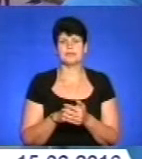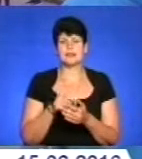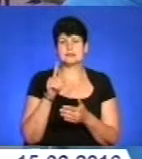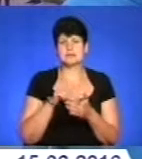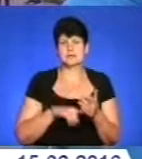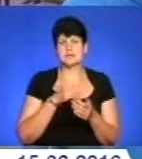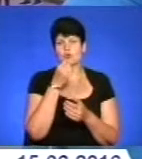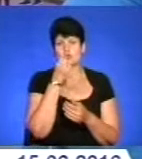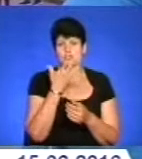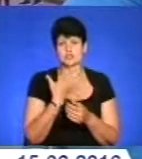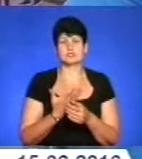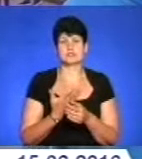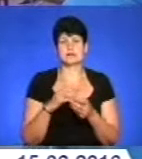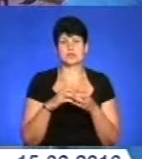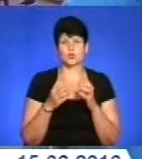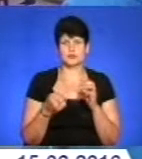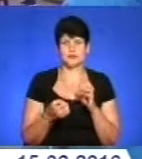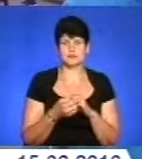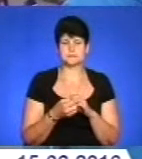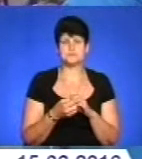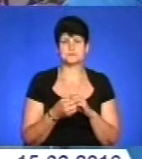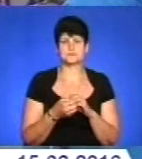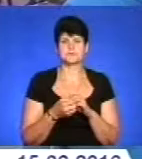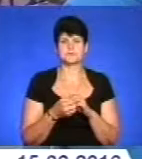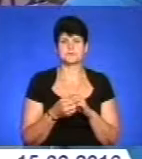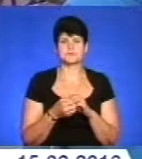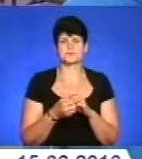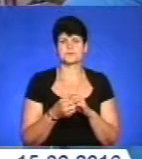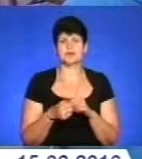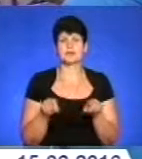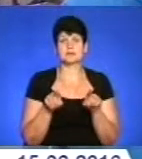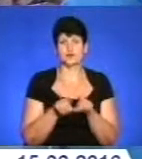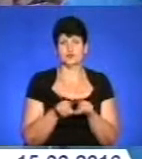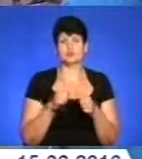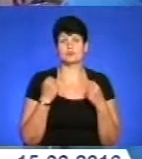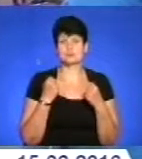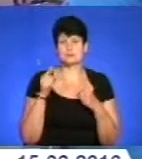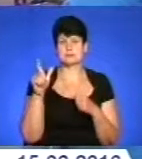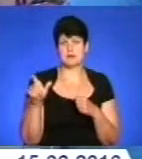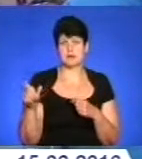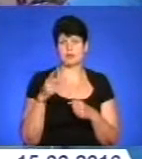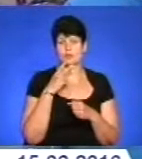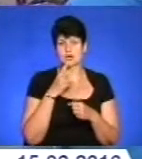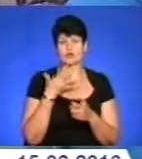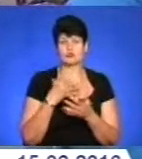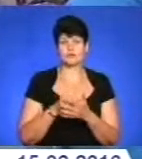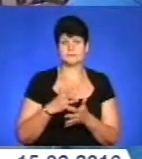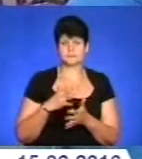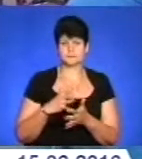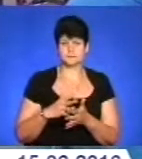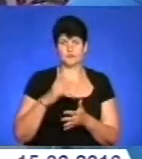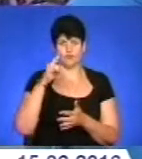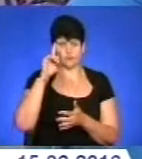Надіємося на хороші позитивні результати, а також, що спортсмени покажуть свою виносливість,